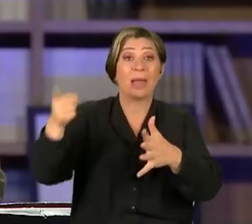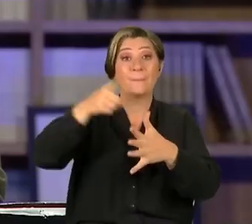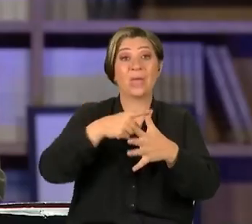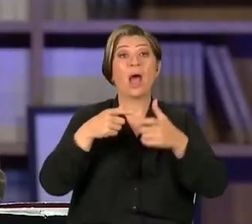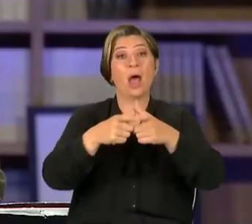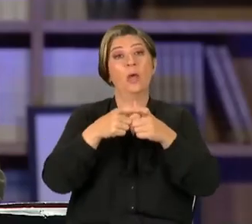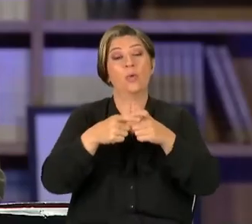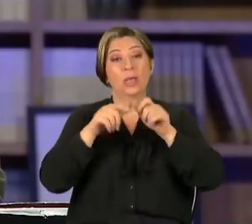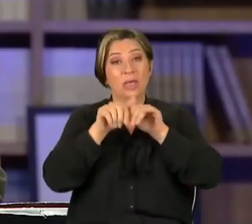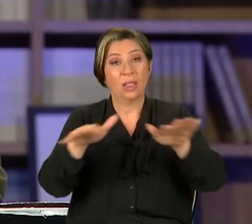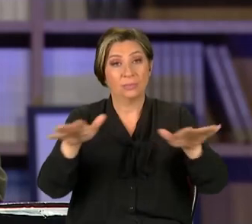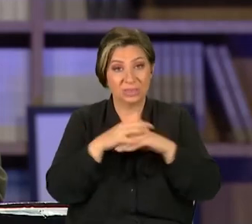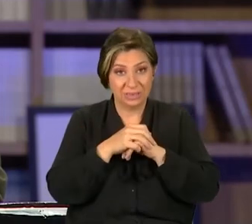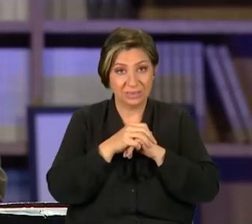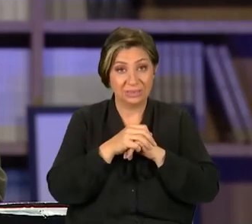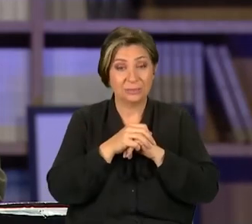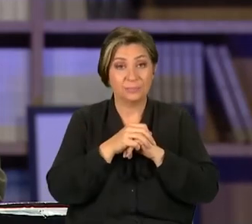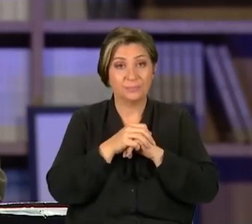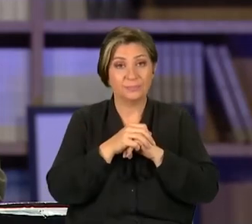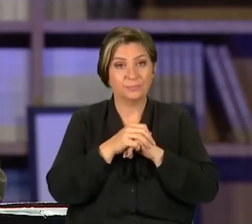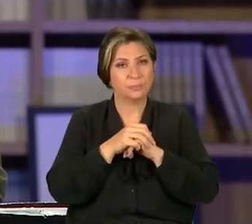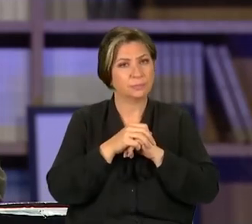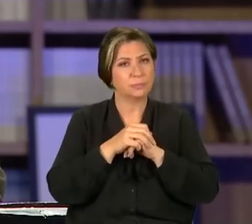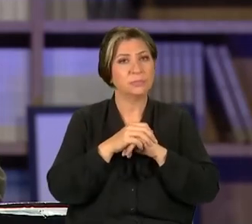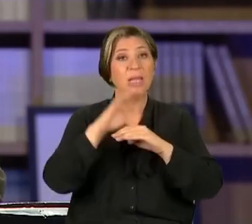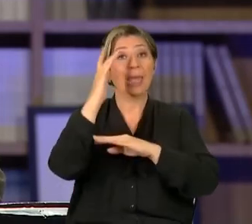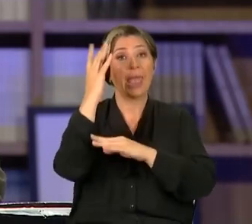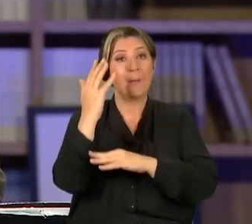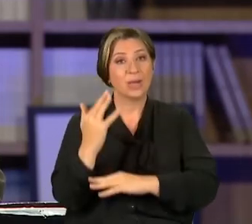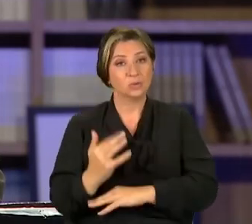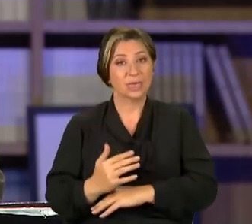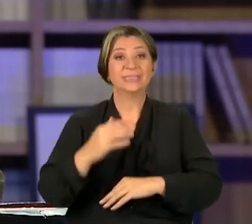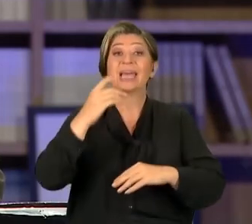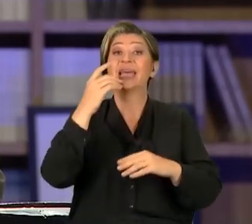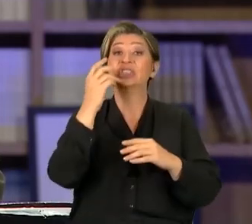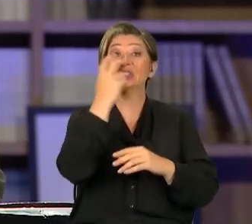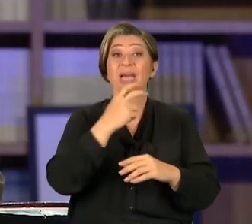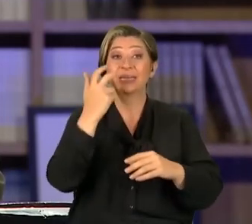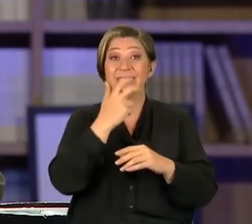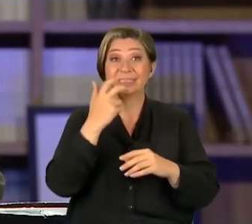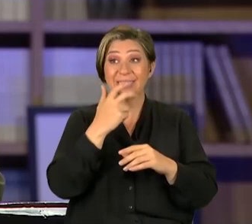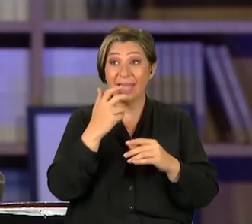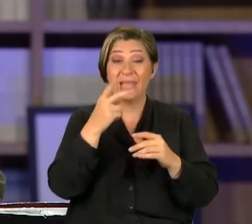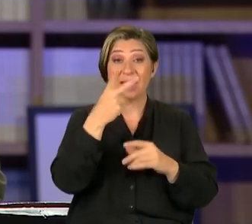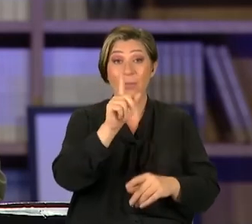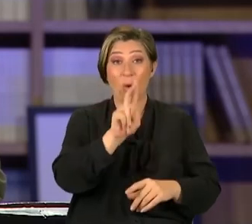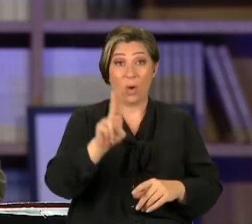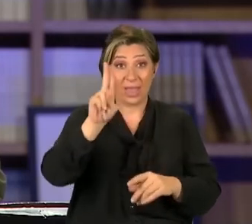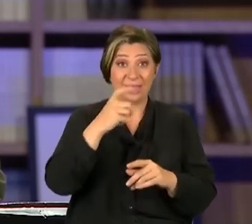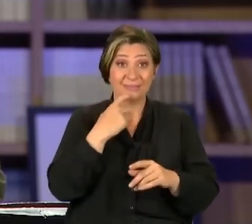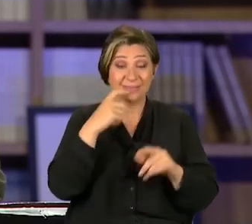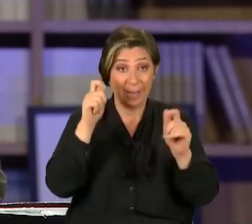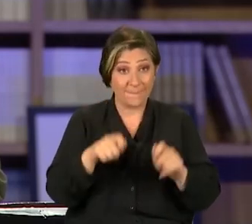albümlerini yayınlamışsın ve ee Yaprak Düşerse şarkısıyla organize oluyoruz 2017'de